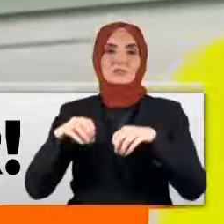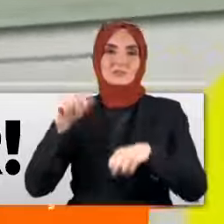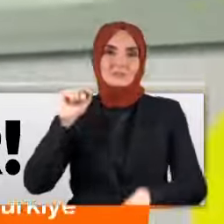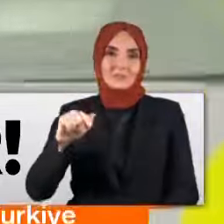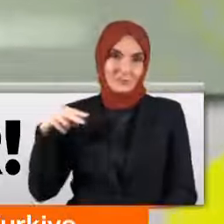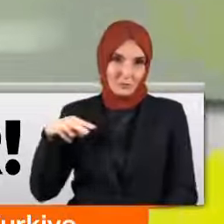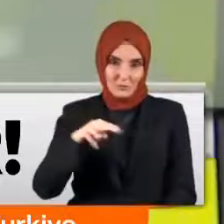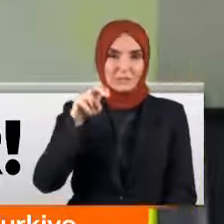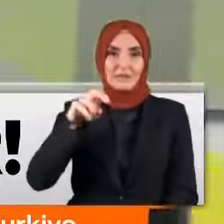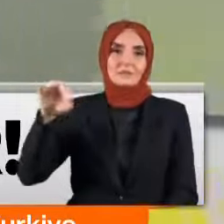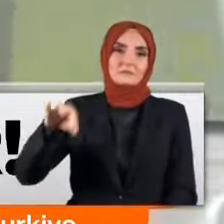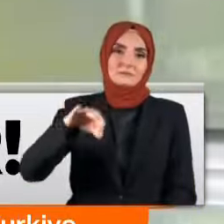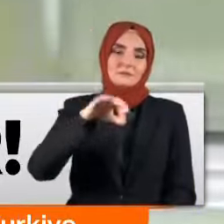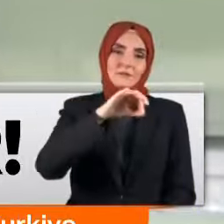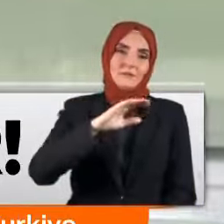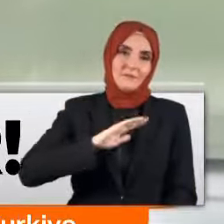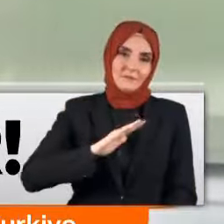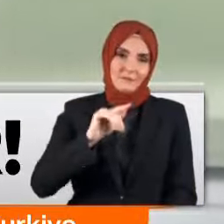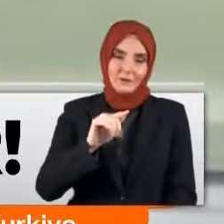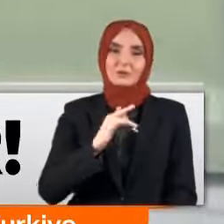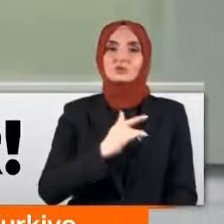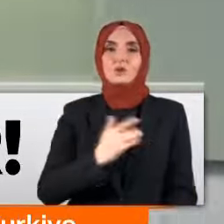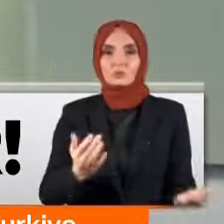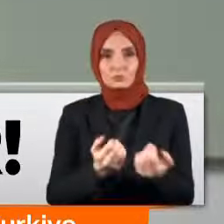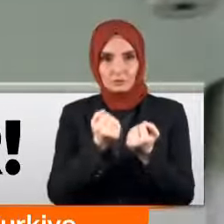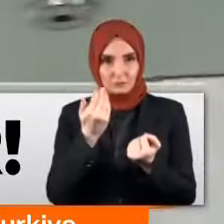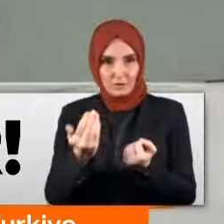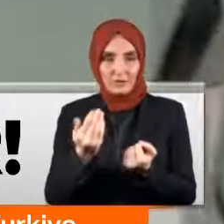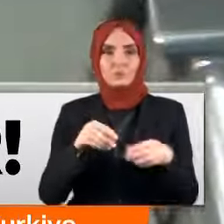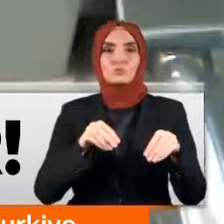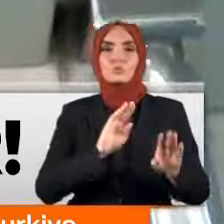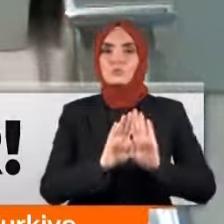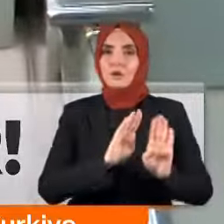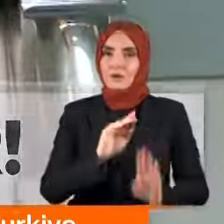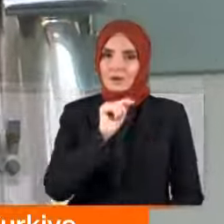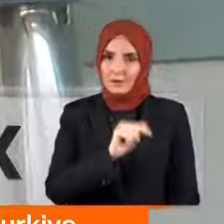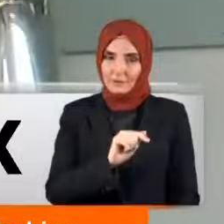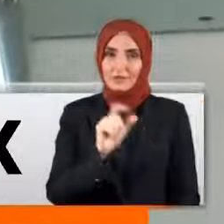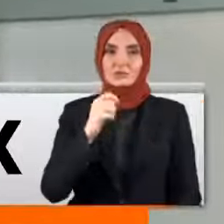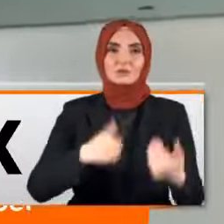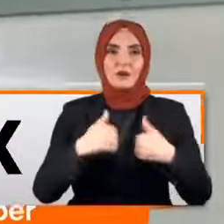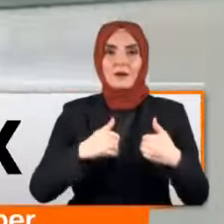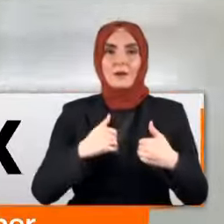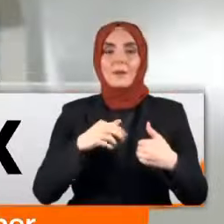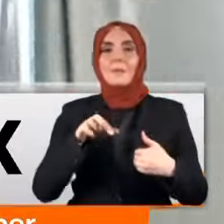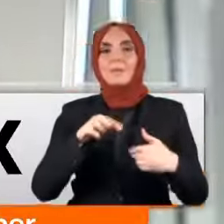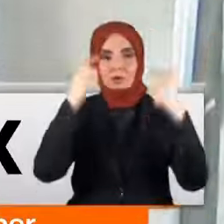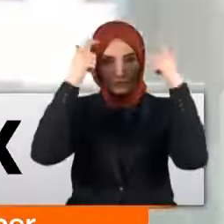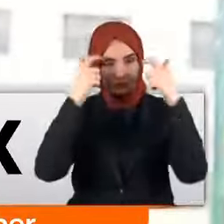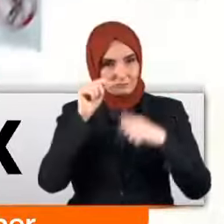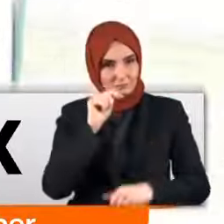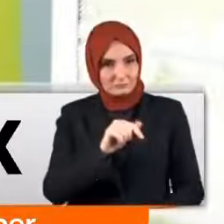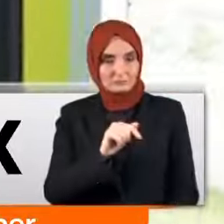Sirkeci, Cankurtaran, Kumkapı, Yenikapı, Cerrahpaşa, Koca Mustafa Paşa, Yedikule ve Kazlıçeşme.